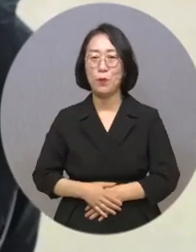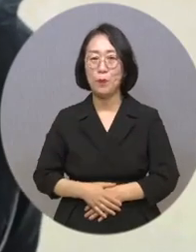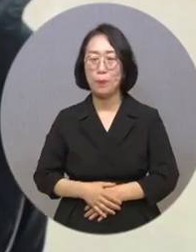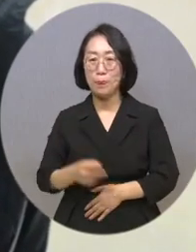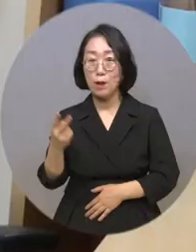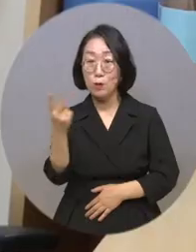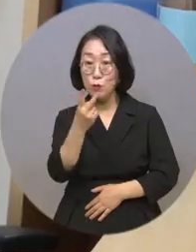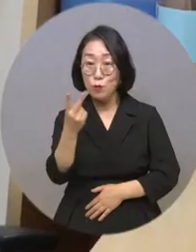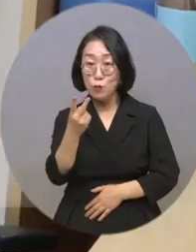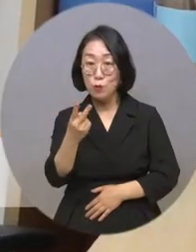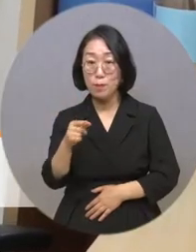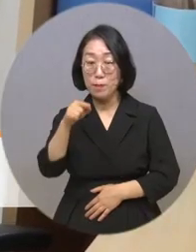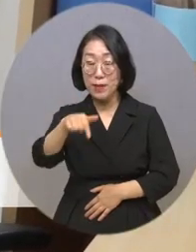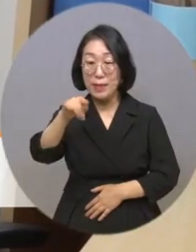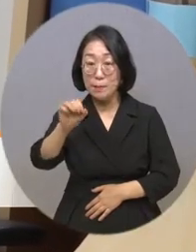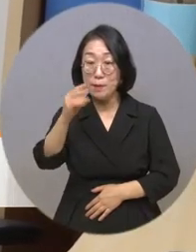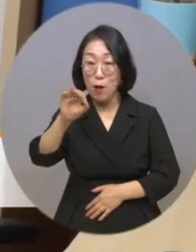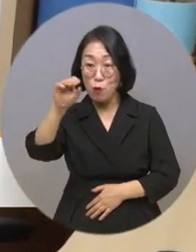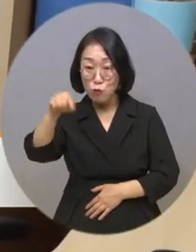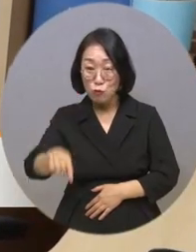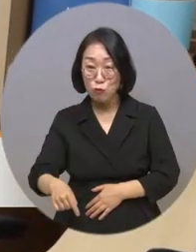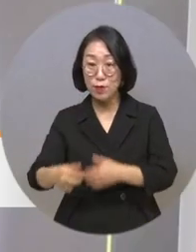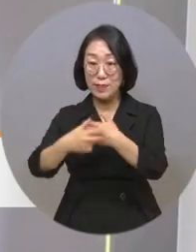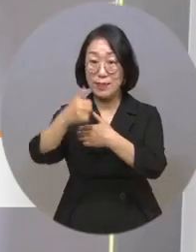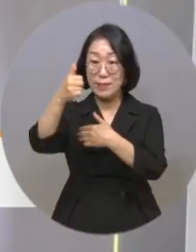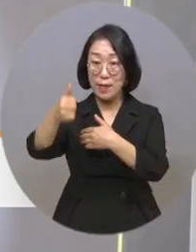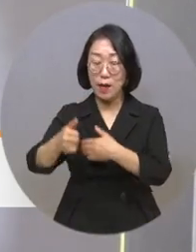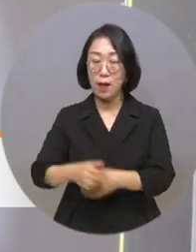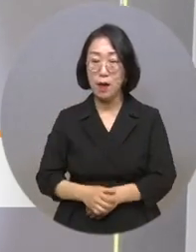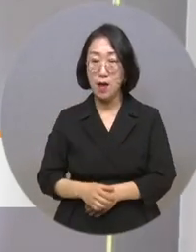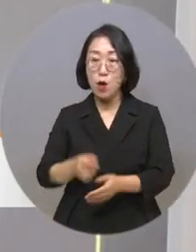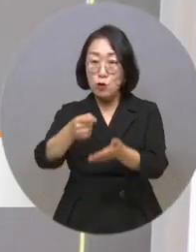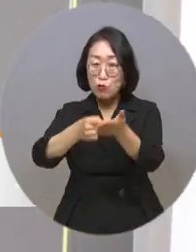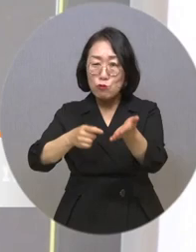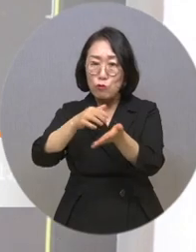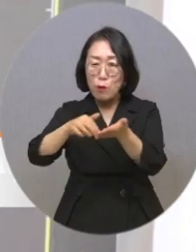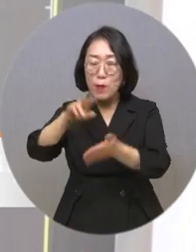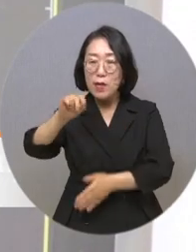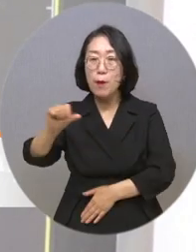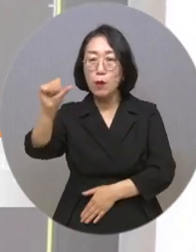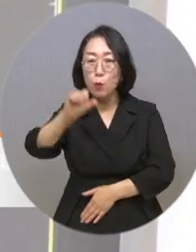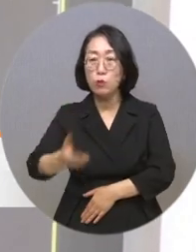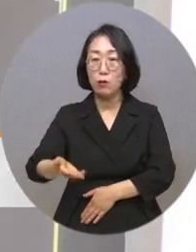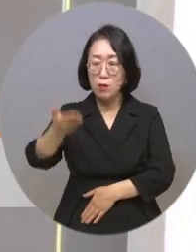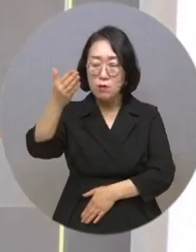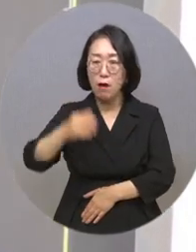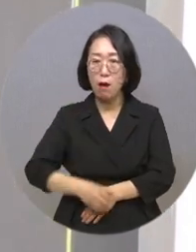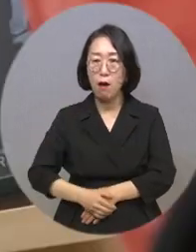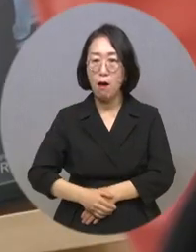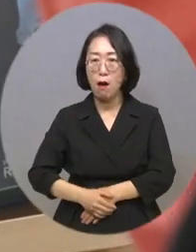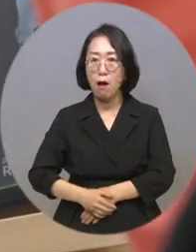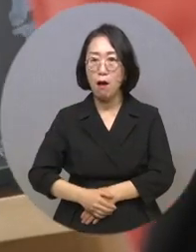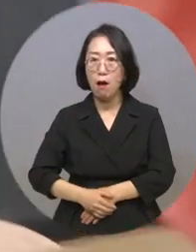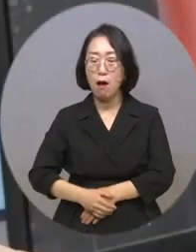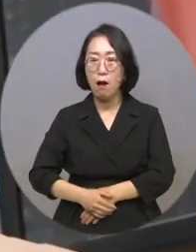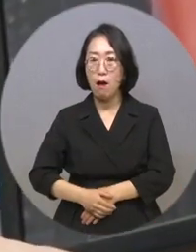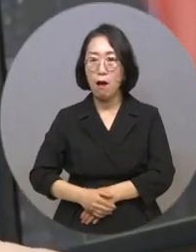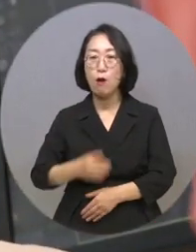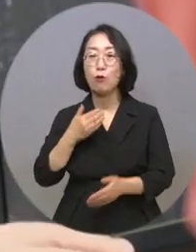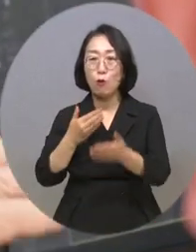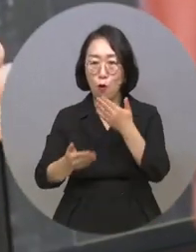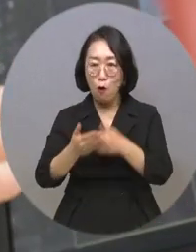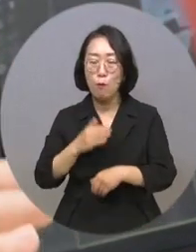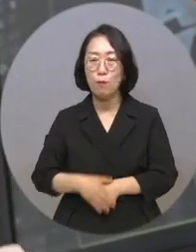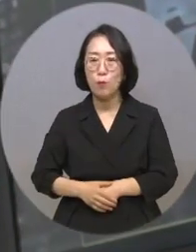함께 찾은 김영호 박사는 무려 2만 5천 회가 넘는 관절 수술 대기록과 함께 미국